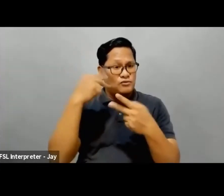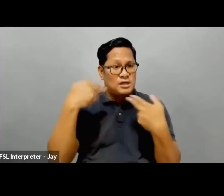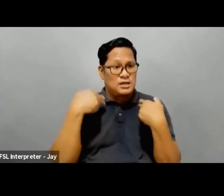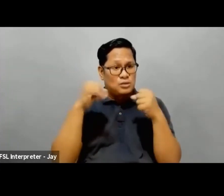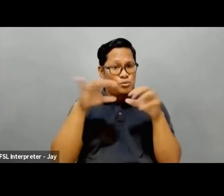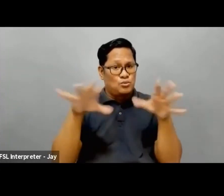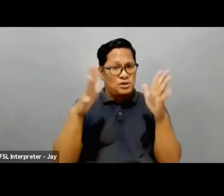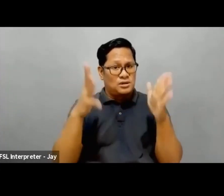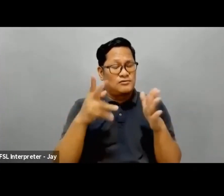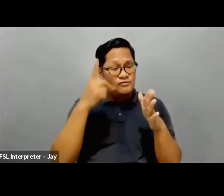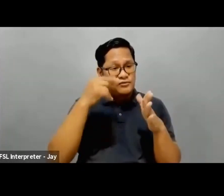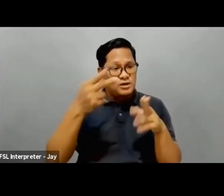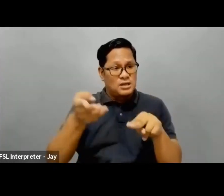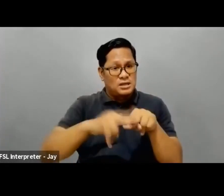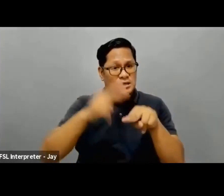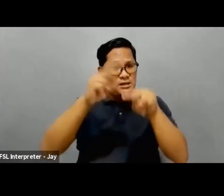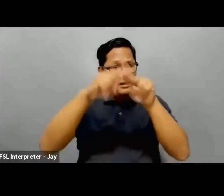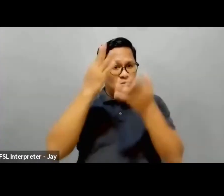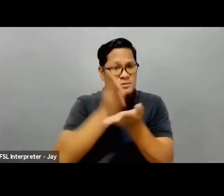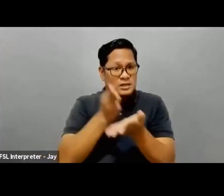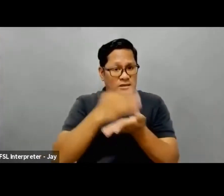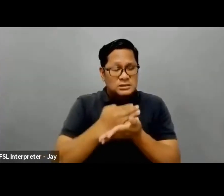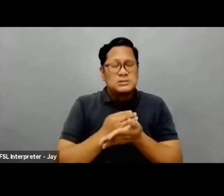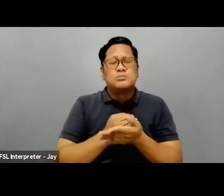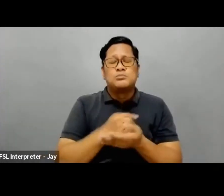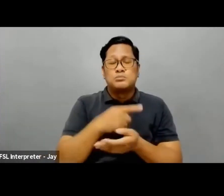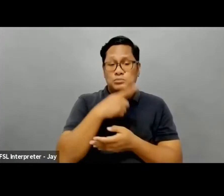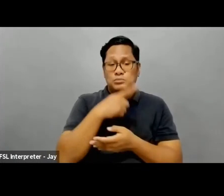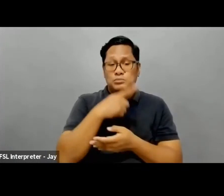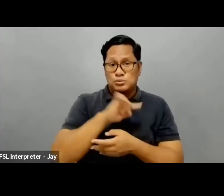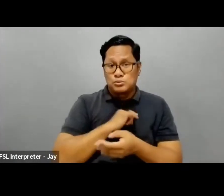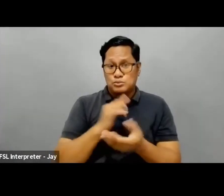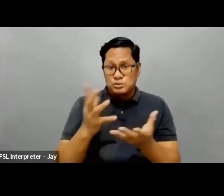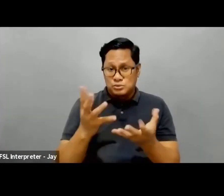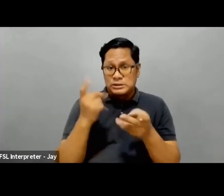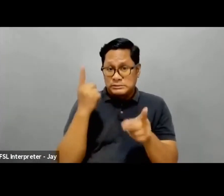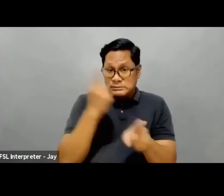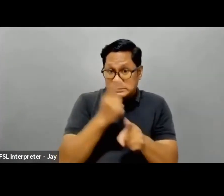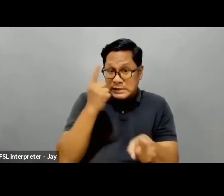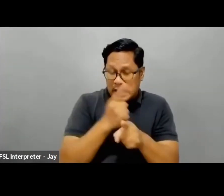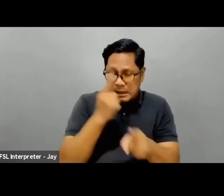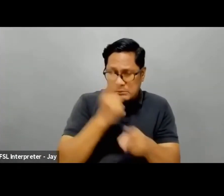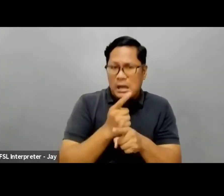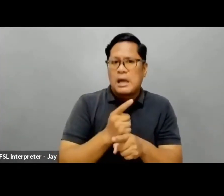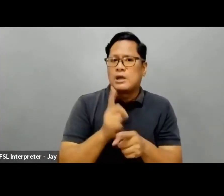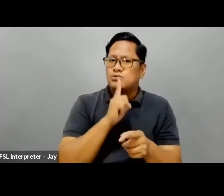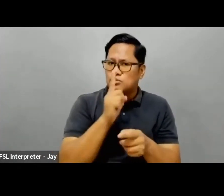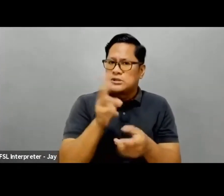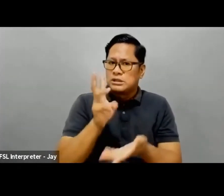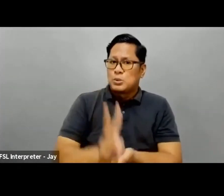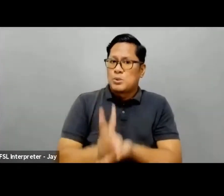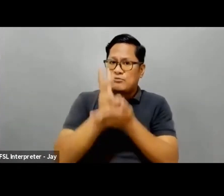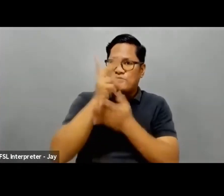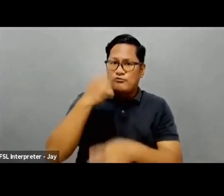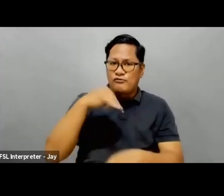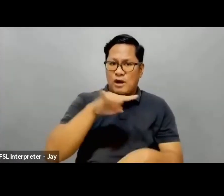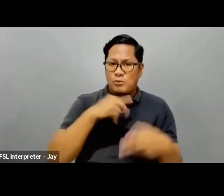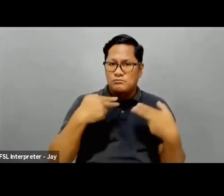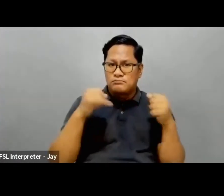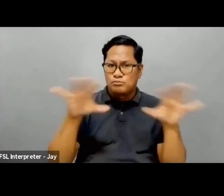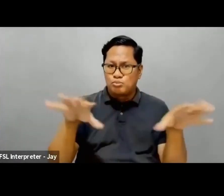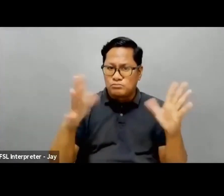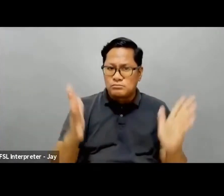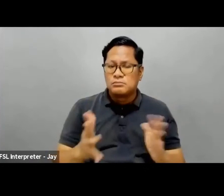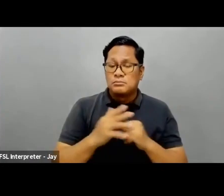para dun sa pagtataas ng budget. Dahil gusto natin na isama yung kapakanan at welfare ng ating mga health workers